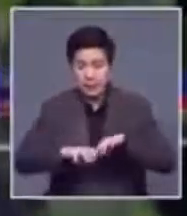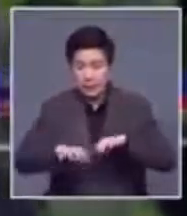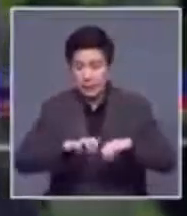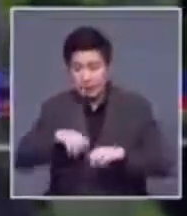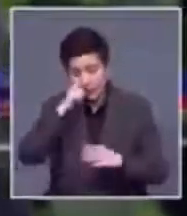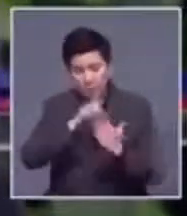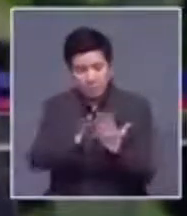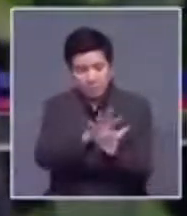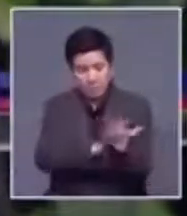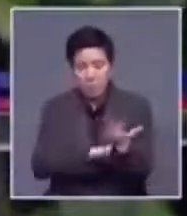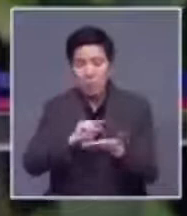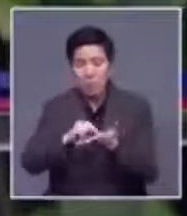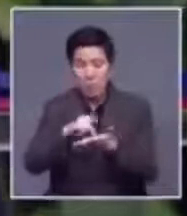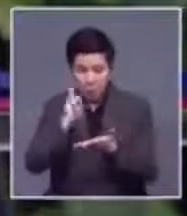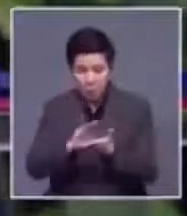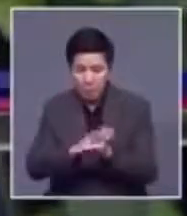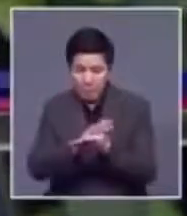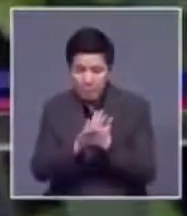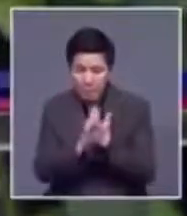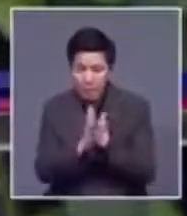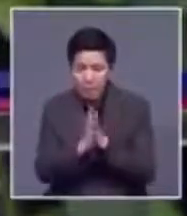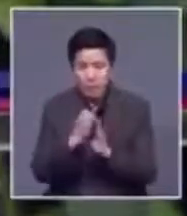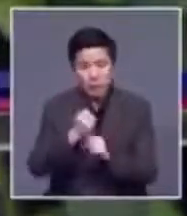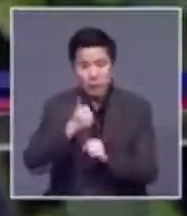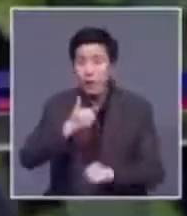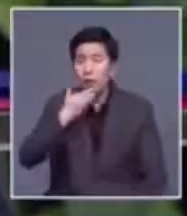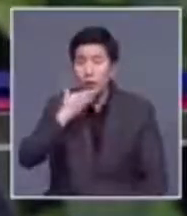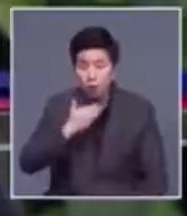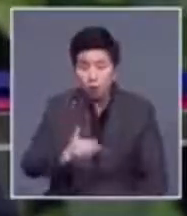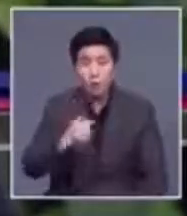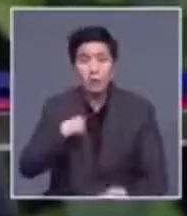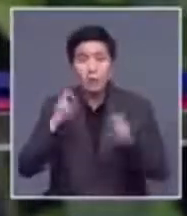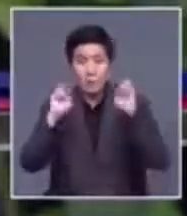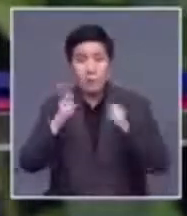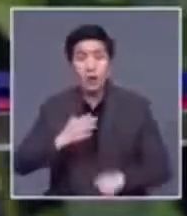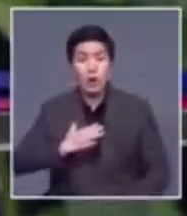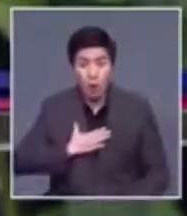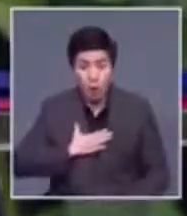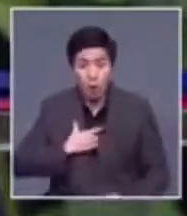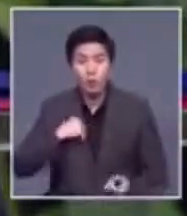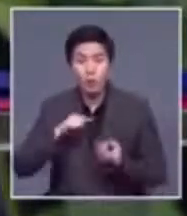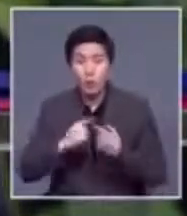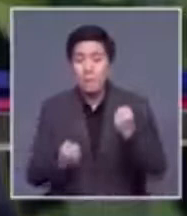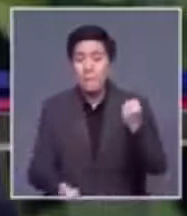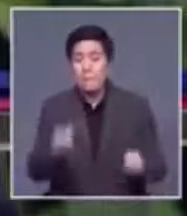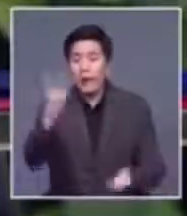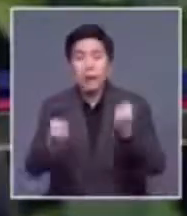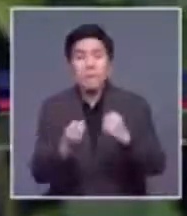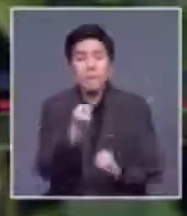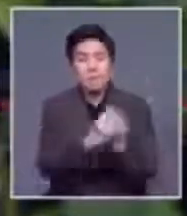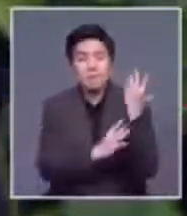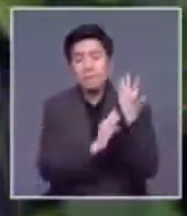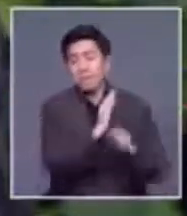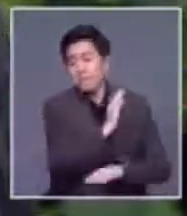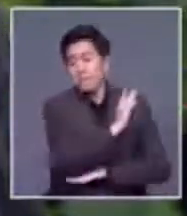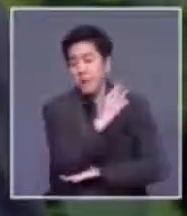มุ่งสู่การปฏิรูปประเทศของเราให้มีความยั่งยืนผมไม่พูดเรื่องของป่าไม้ถามว่าจะยั่งยืนอย่างไรเราก็ต้องบอกว่าวันนี้เราต้